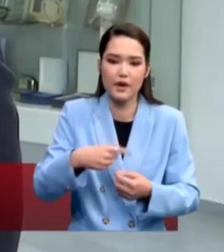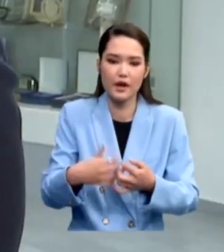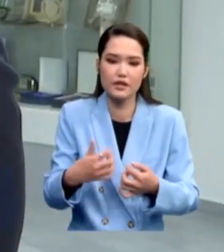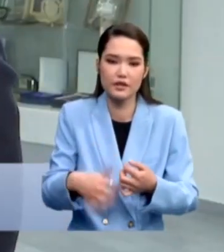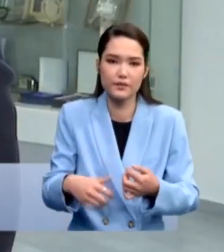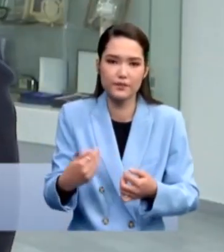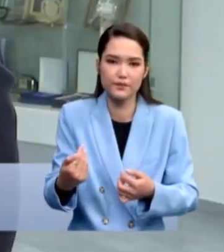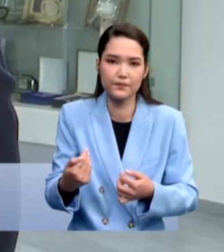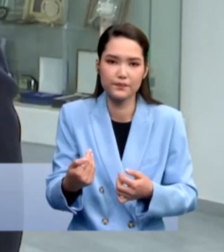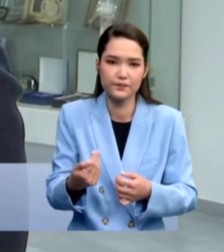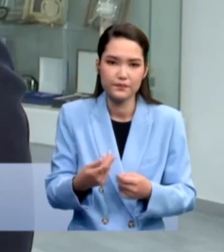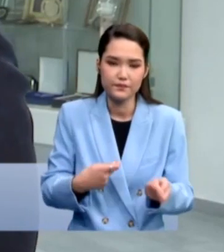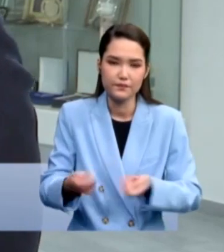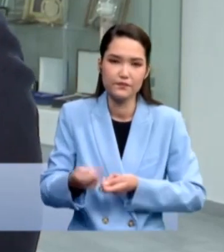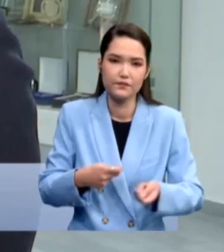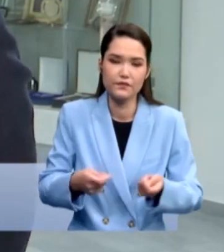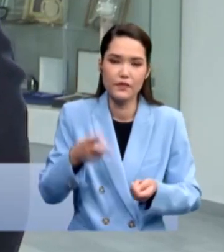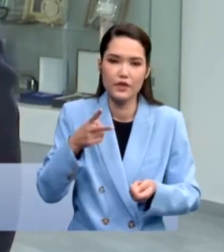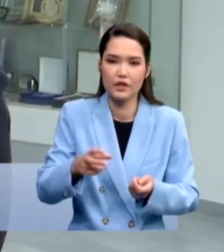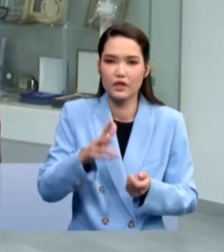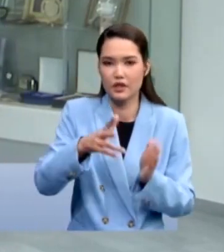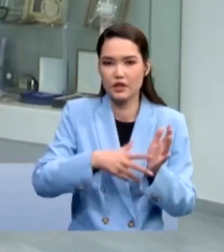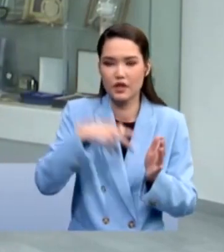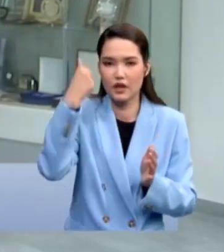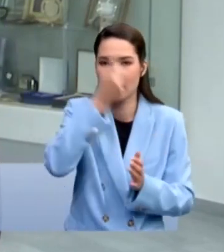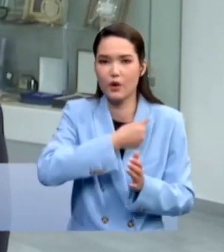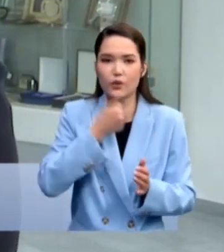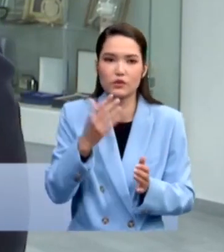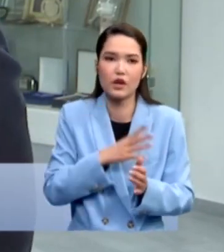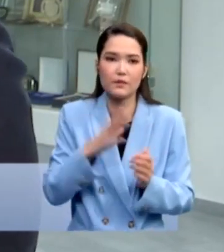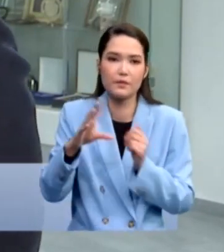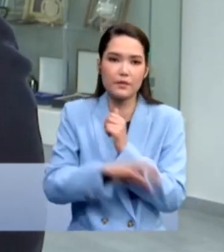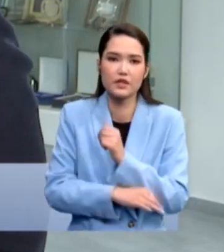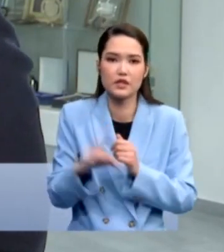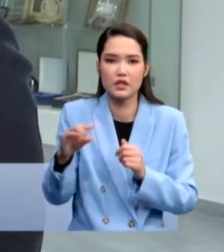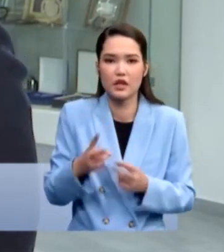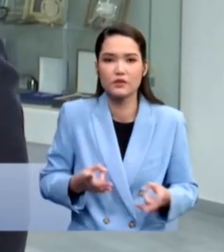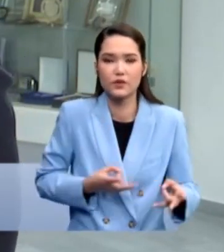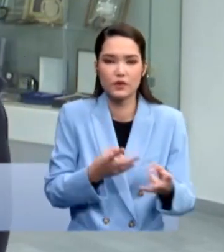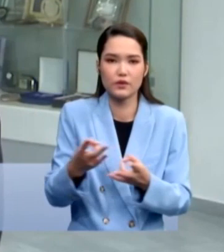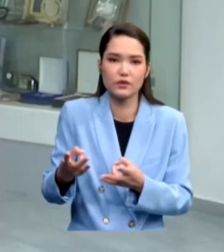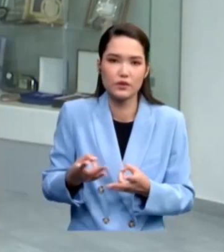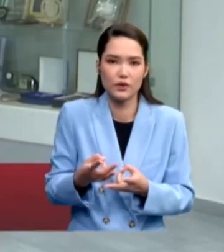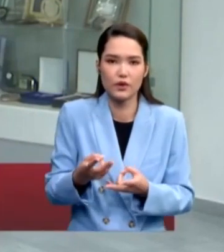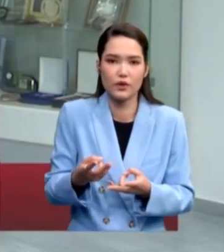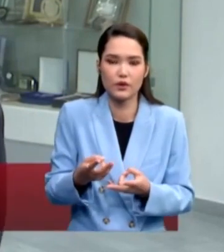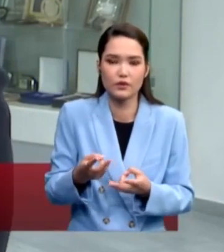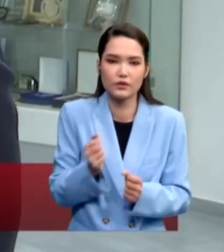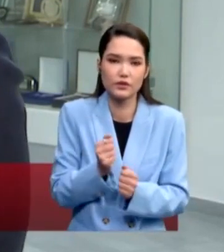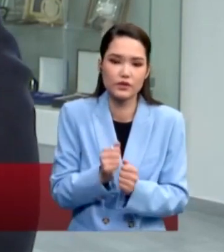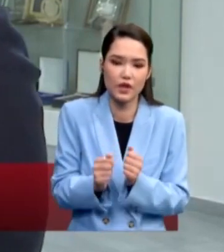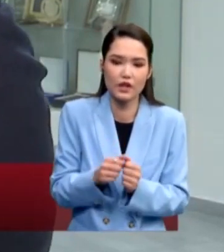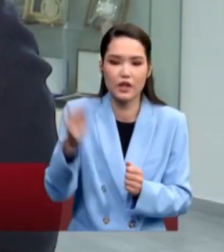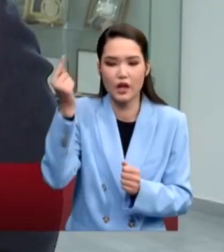целом, по итогам 2023 года у нас положительная динамика поступлений наблюдается по субъектам малого и среднего бизнеса. По